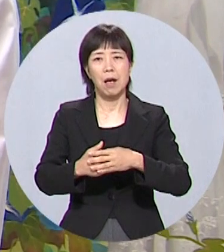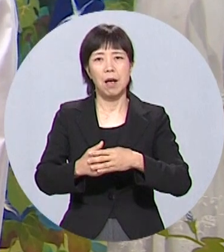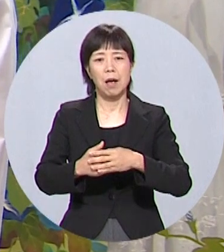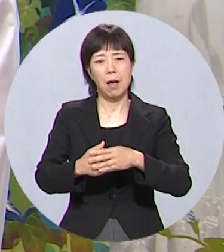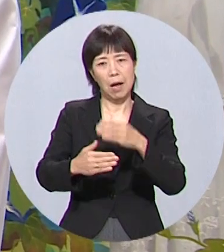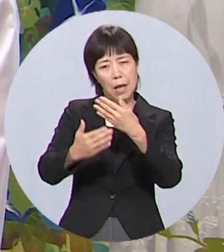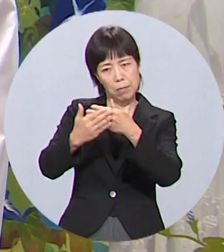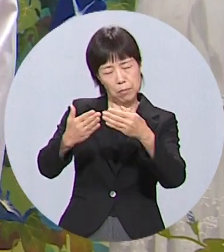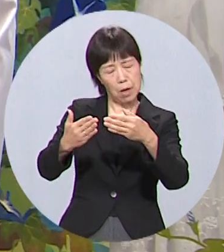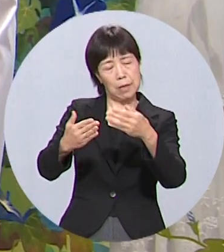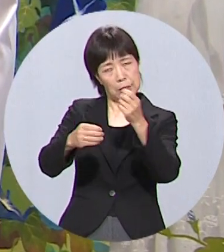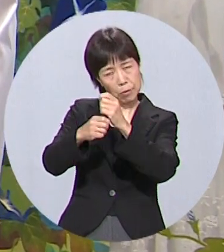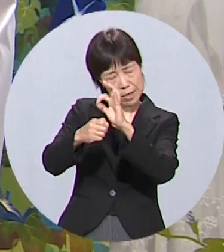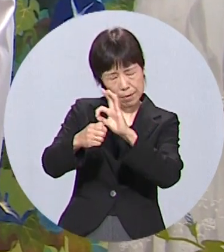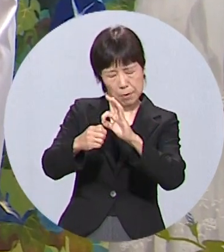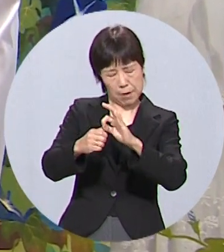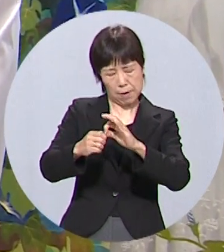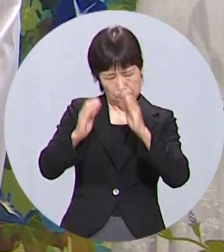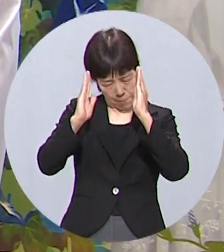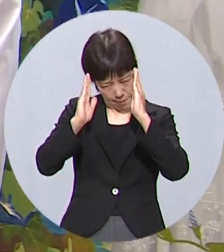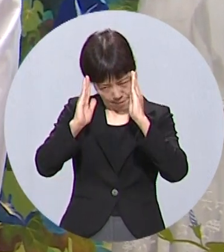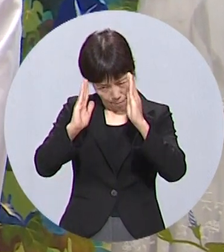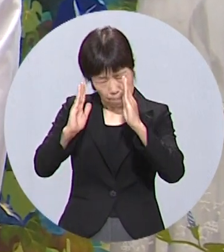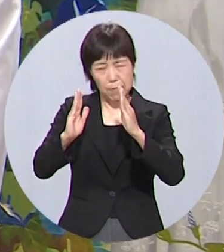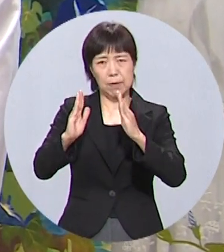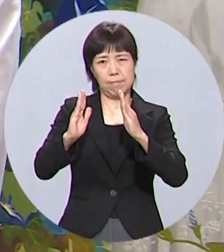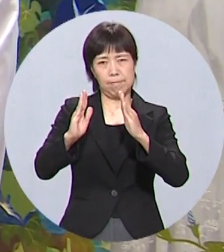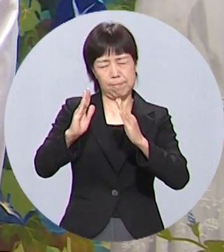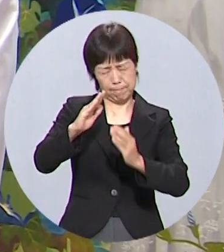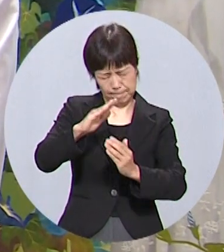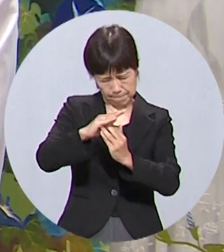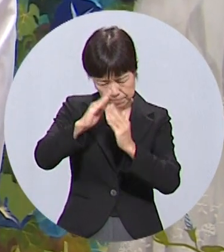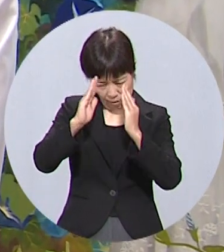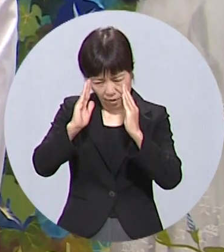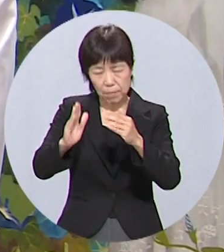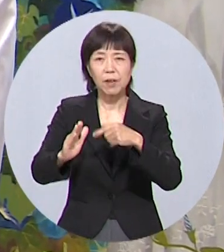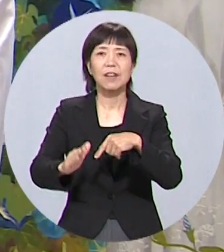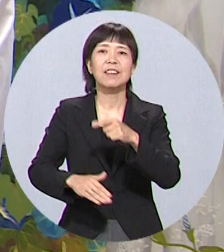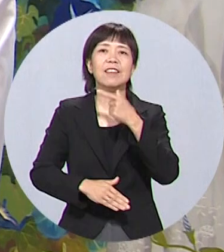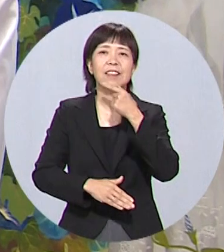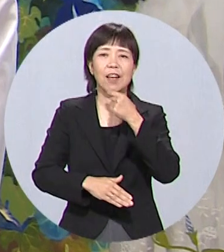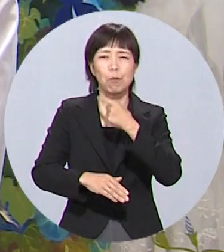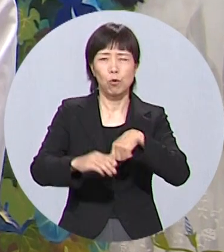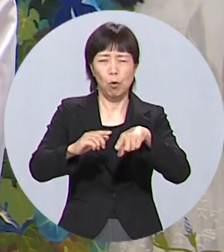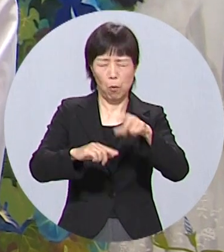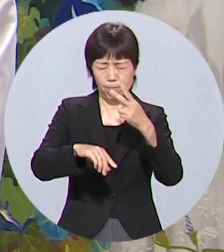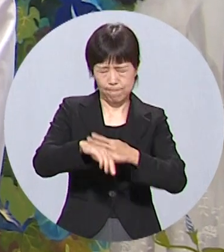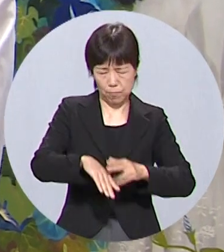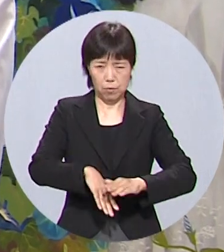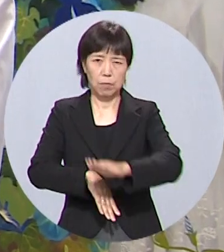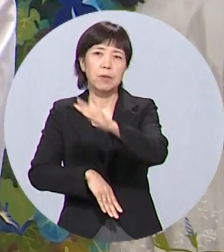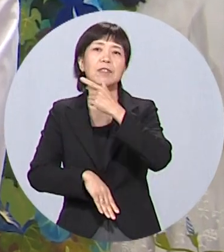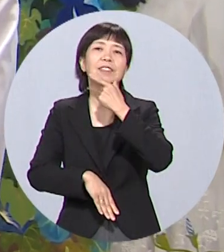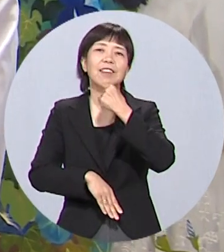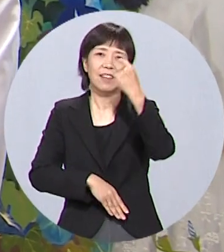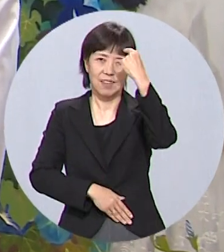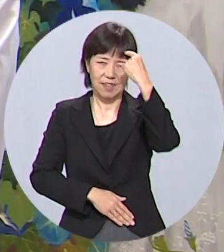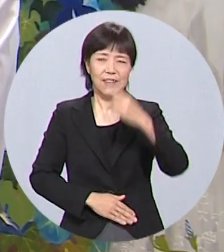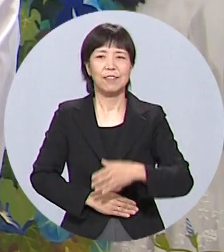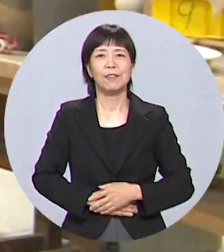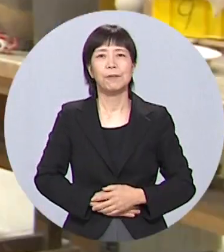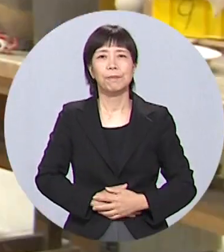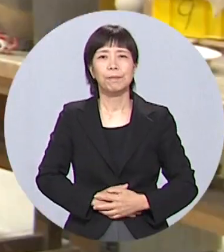どの作品にも精一杯力入れて、まあ、より高みを目指して頑張っていきたいと思います